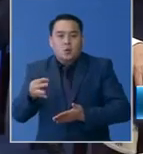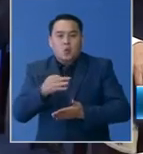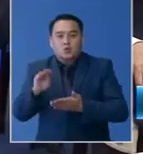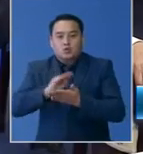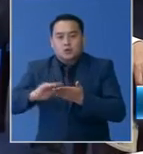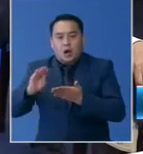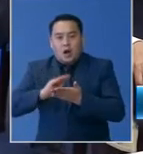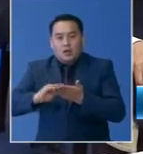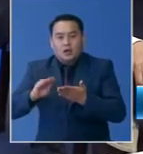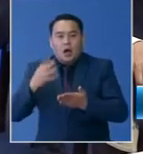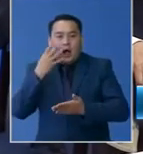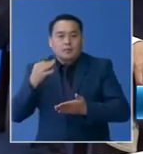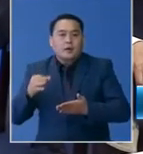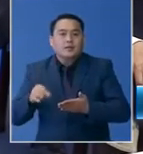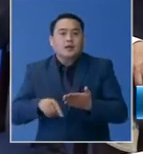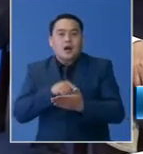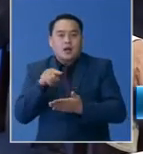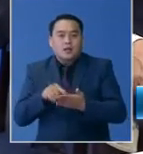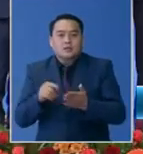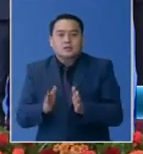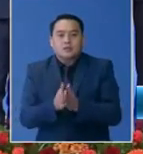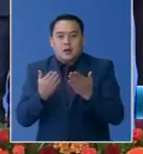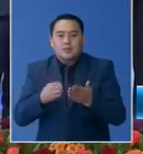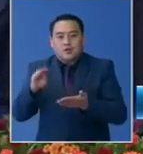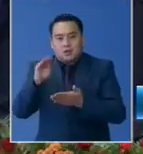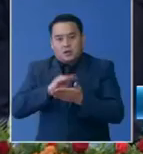кітап Алматы қаласының жастарына табысталды.